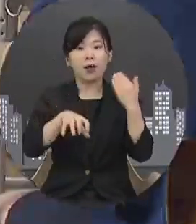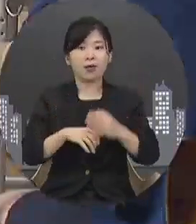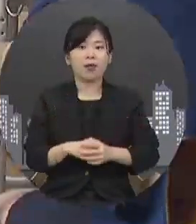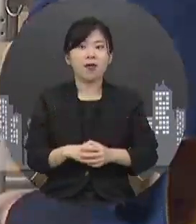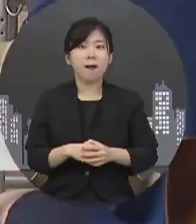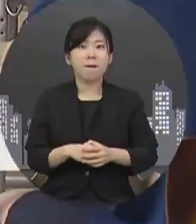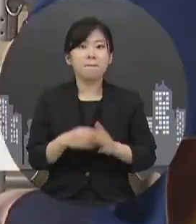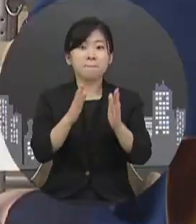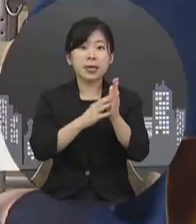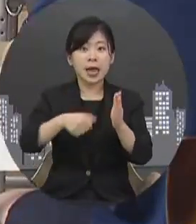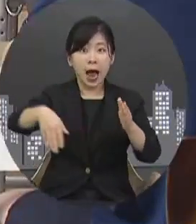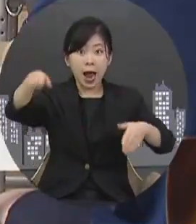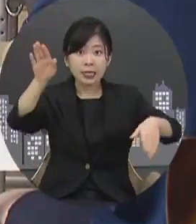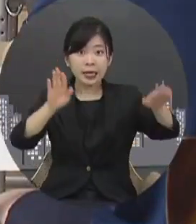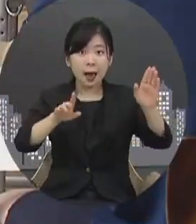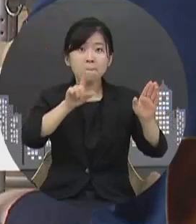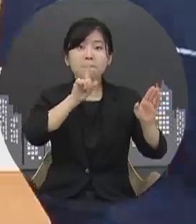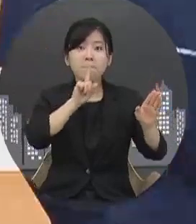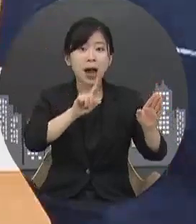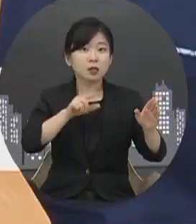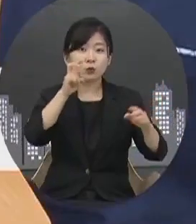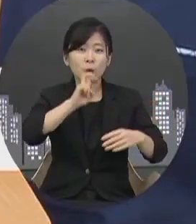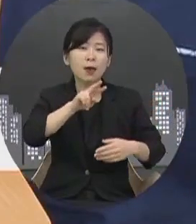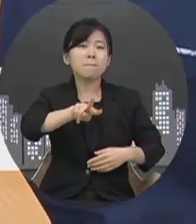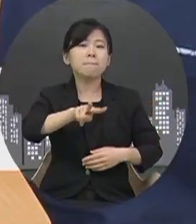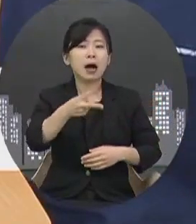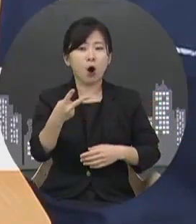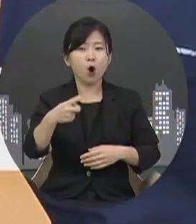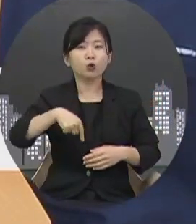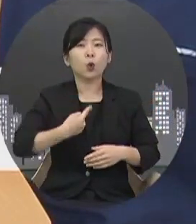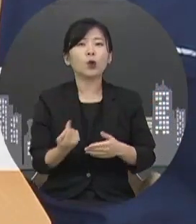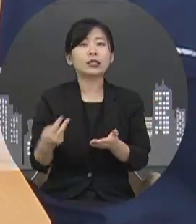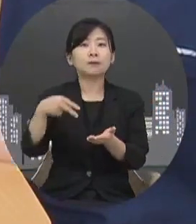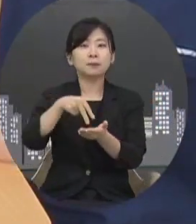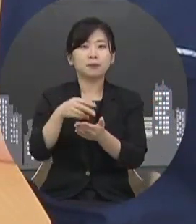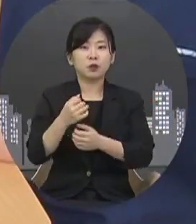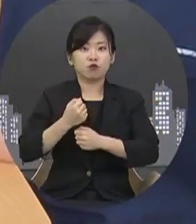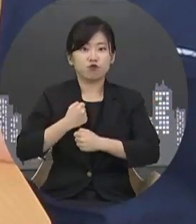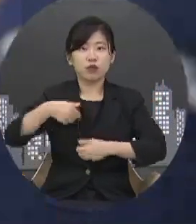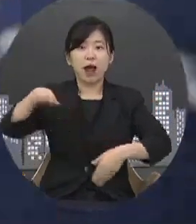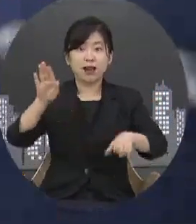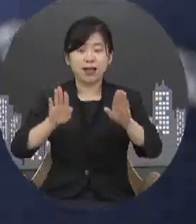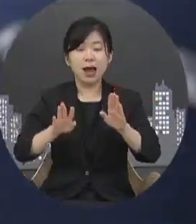밀양 아리랑의 노랫말을 바꿔 만든 독립군 아리랑을 다 같이 합창합니다.